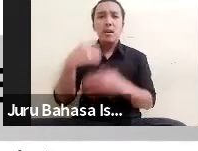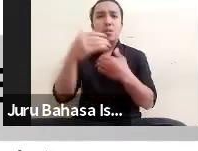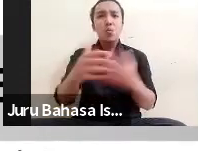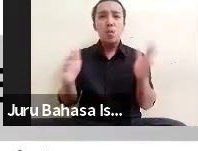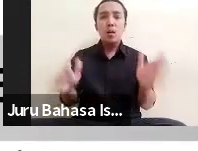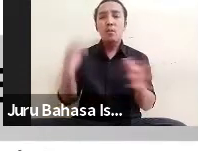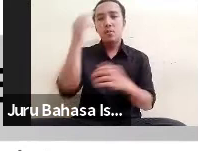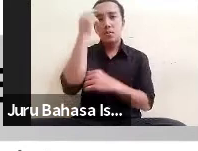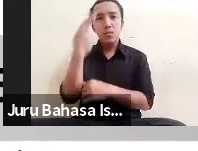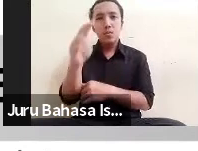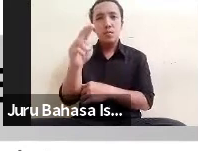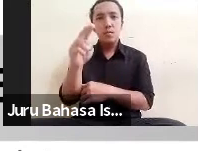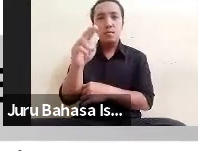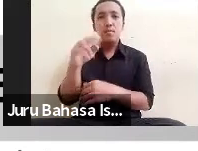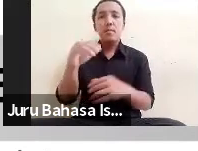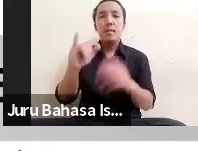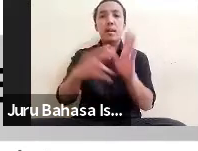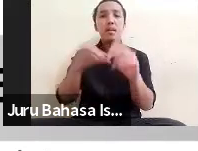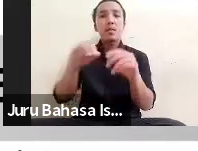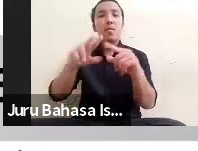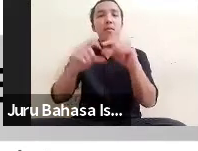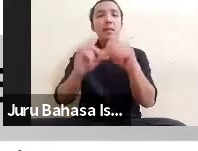berjejaring dan berinovasi. Nah,